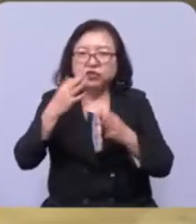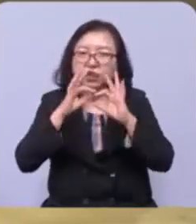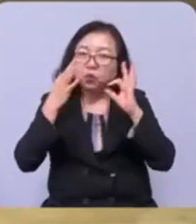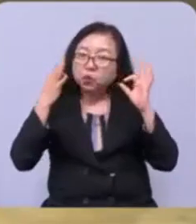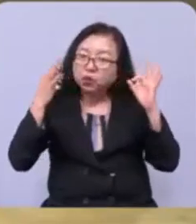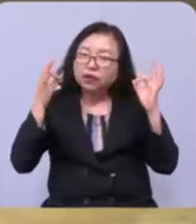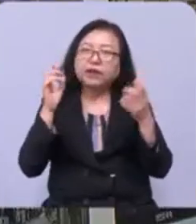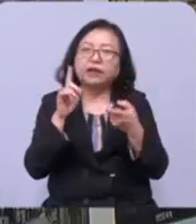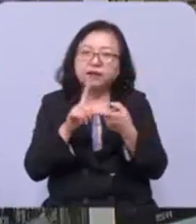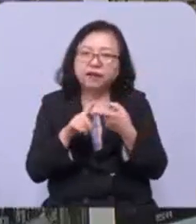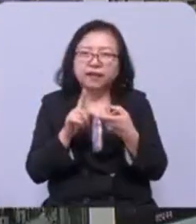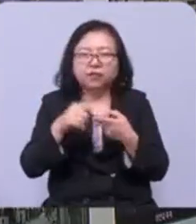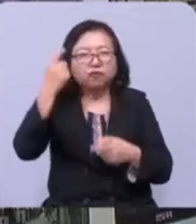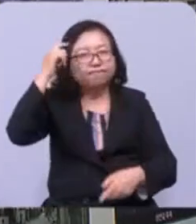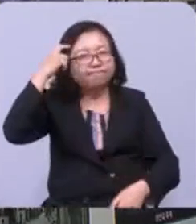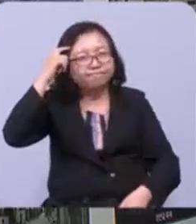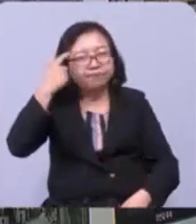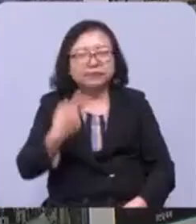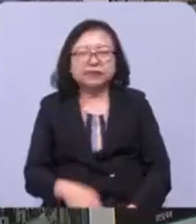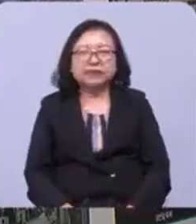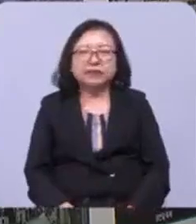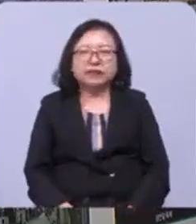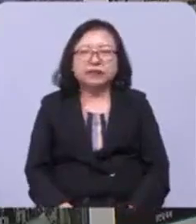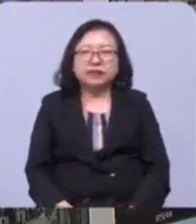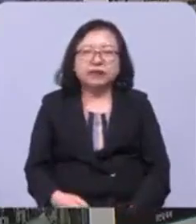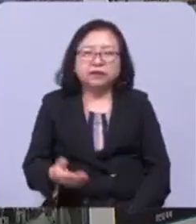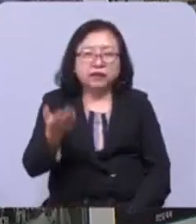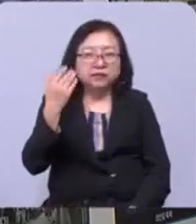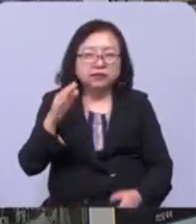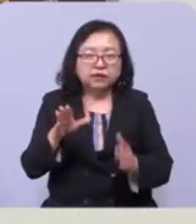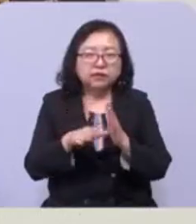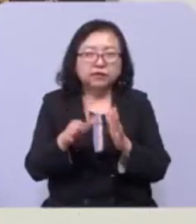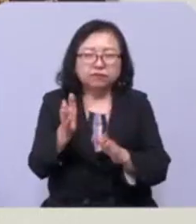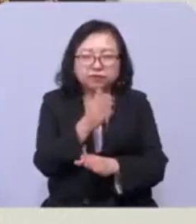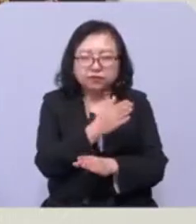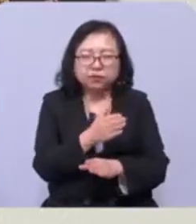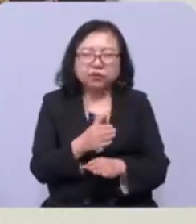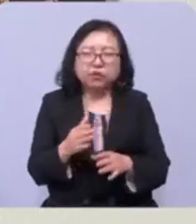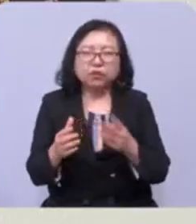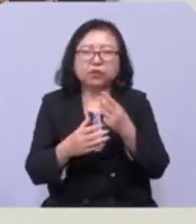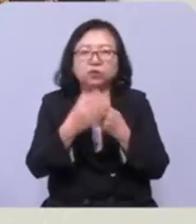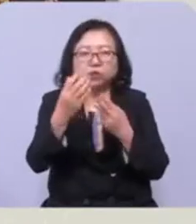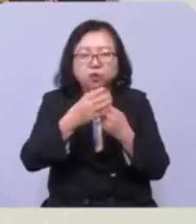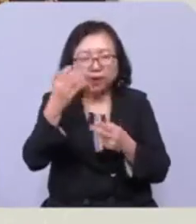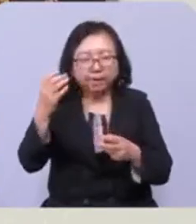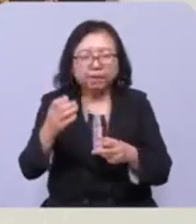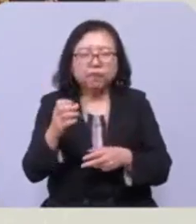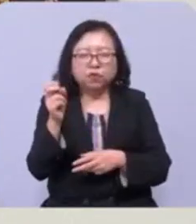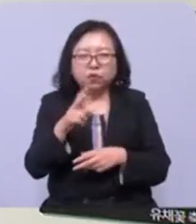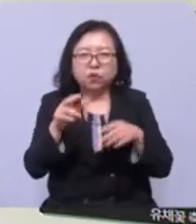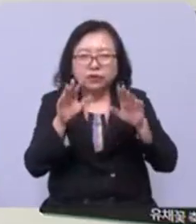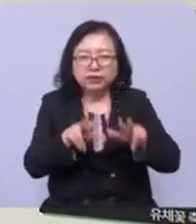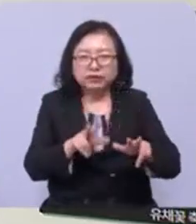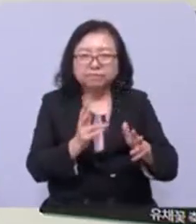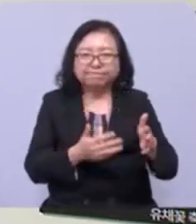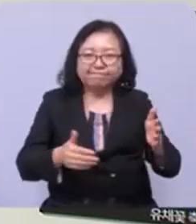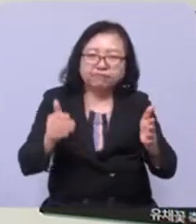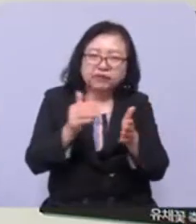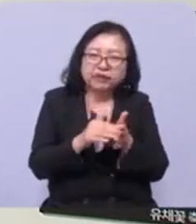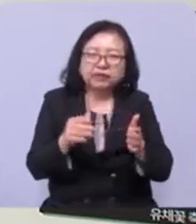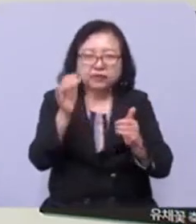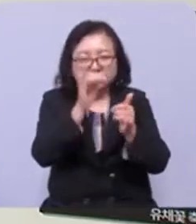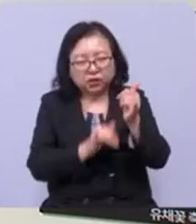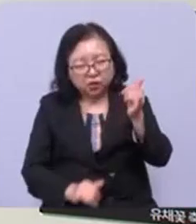은유적으로 보실 수 있었습니다. 청주군 시절부터 지난했던 통합 과정과 현재까지 긴 역사를